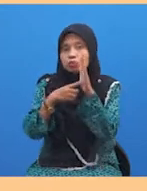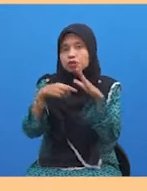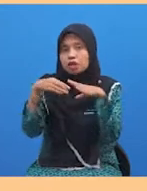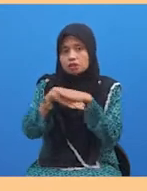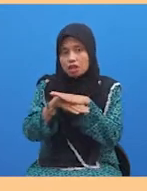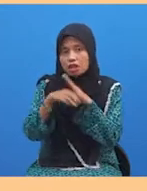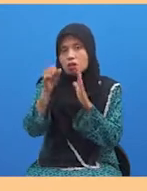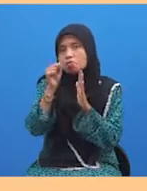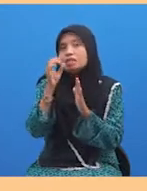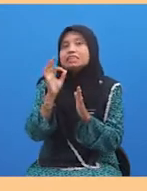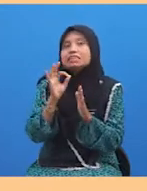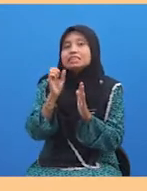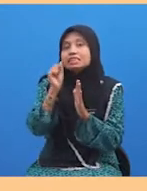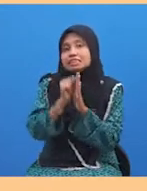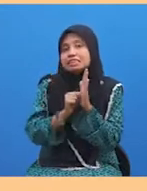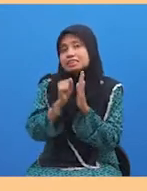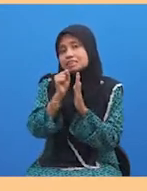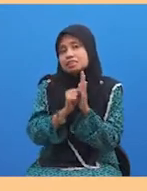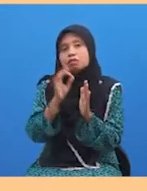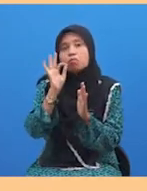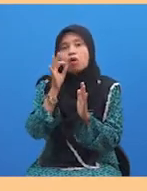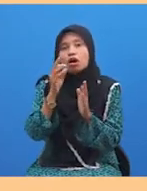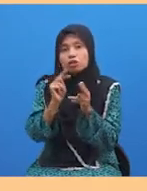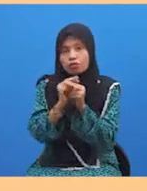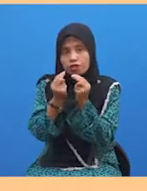dipaparkan dalam sesebuah novel.